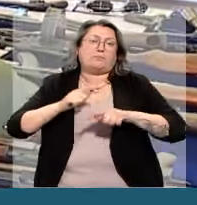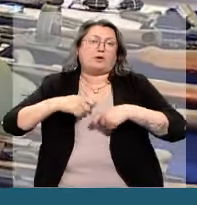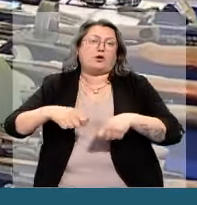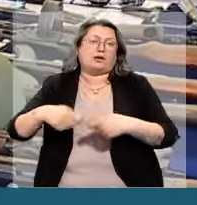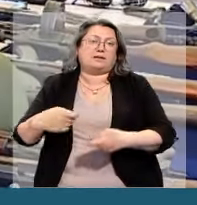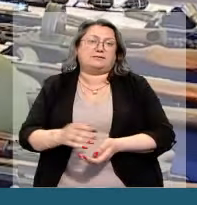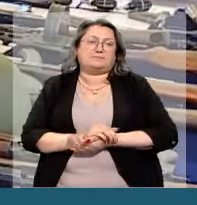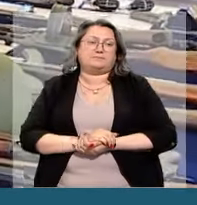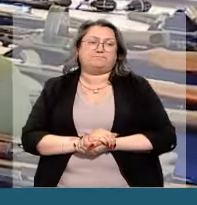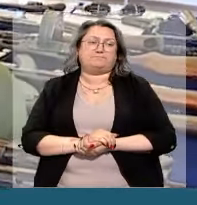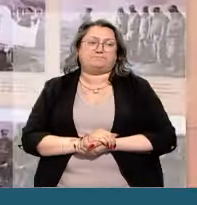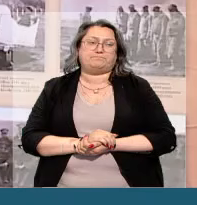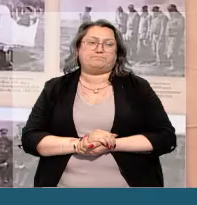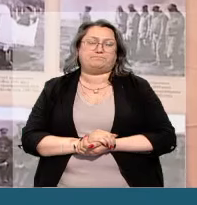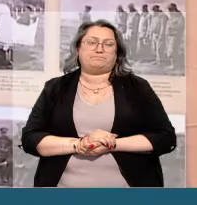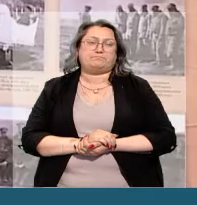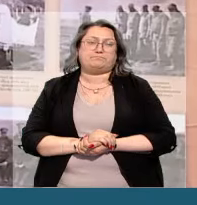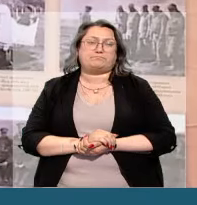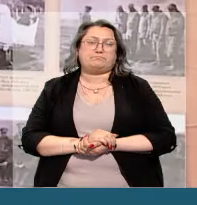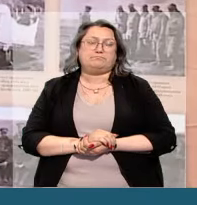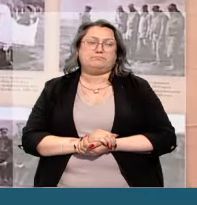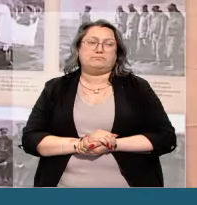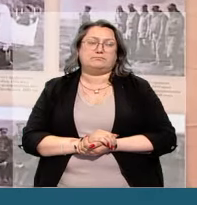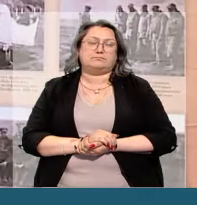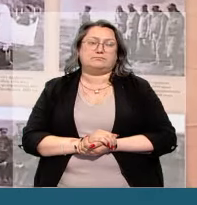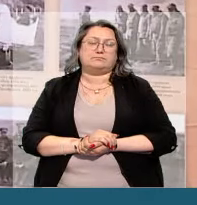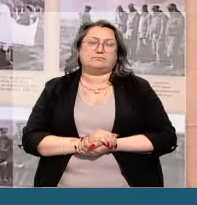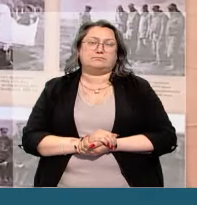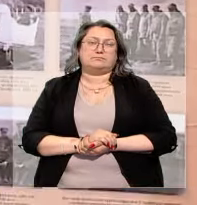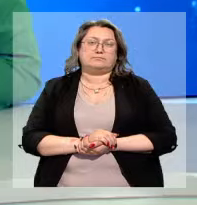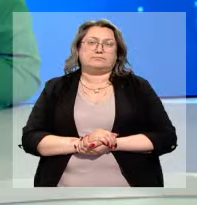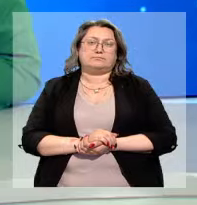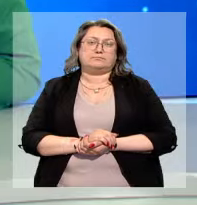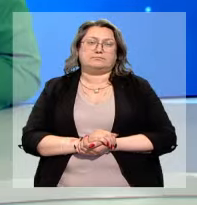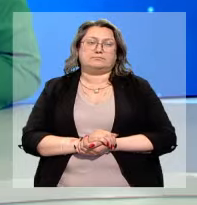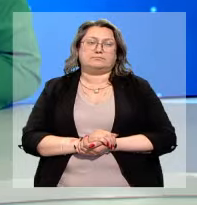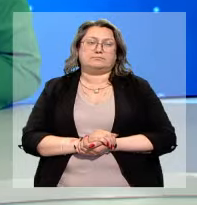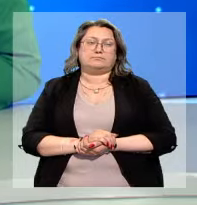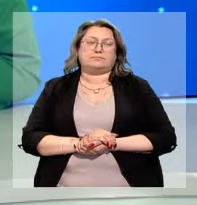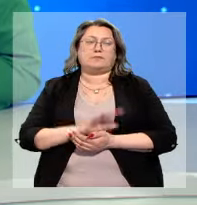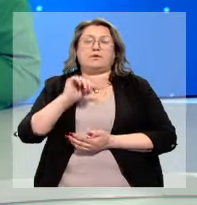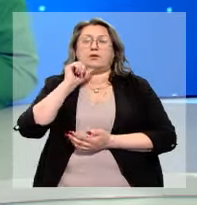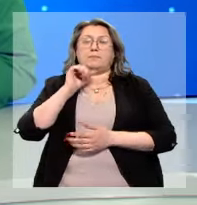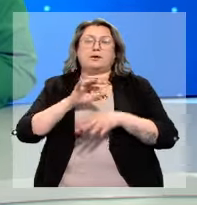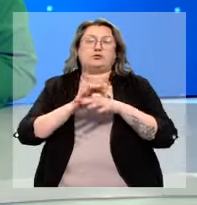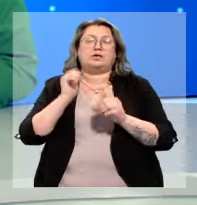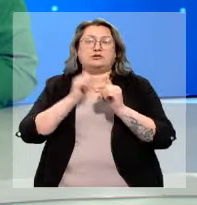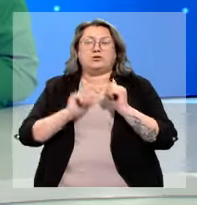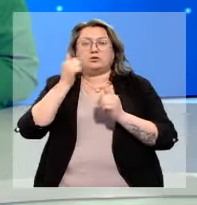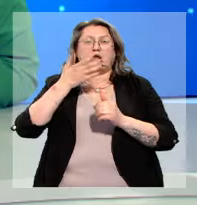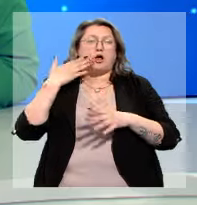в поколение. Алмажан Амангельдинова, Алексей Руденко, телеканал «Костанай». В Костанае прошел